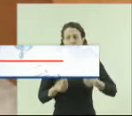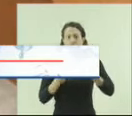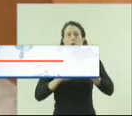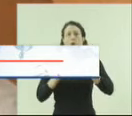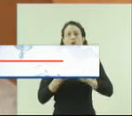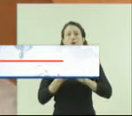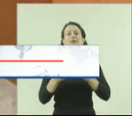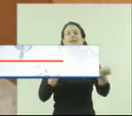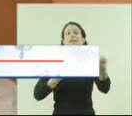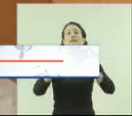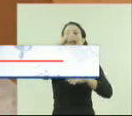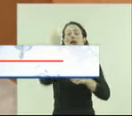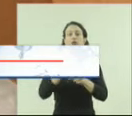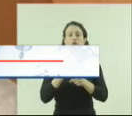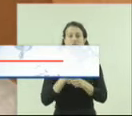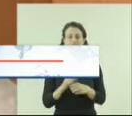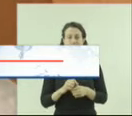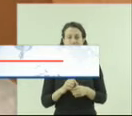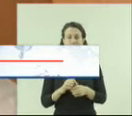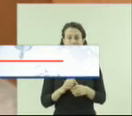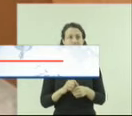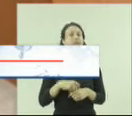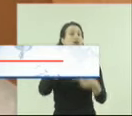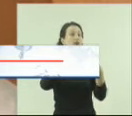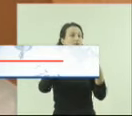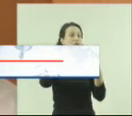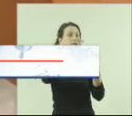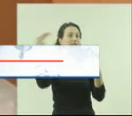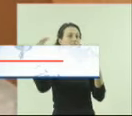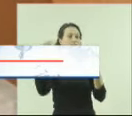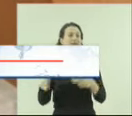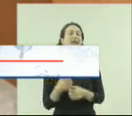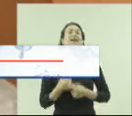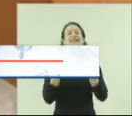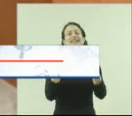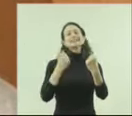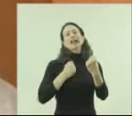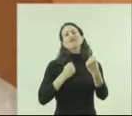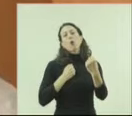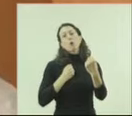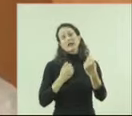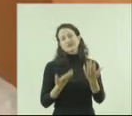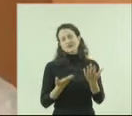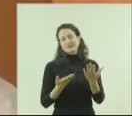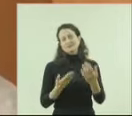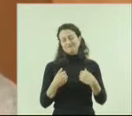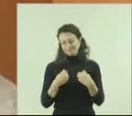Друга тема – здравеопазване. Ние видяхме, че в последните няколко